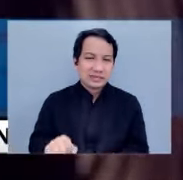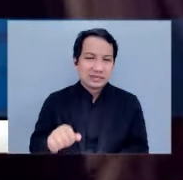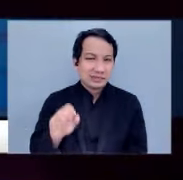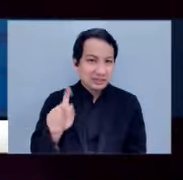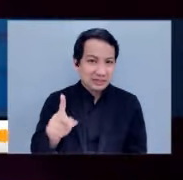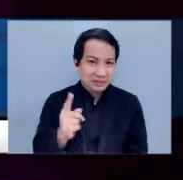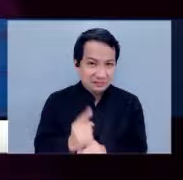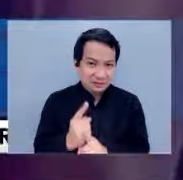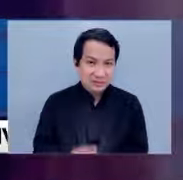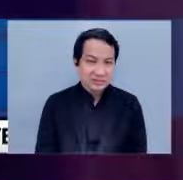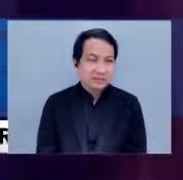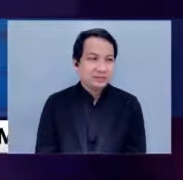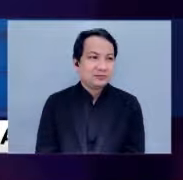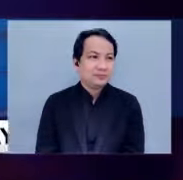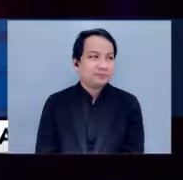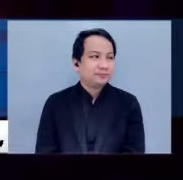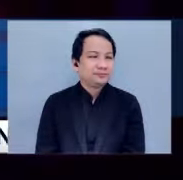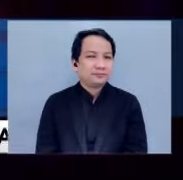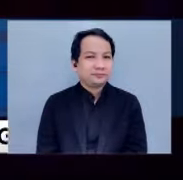That's right, bro.